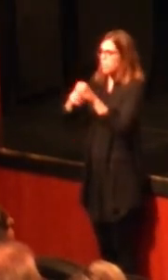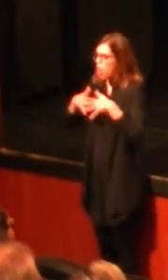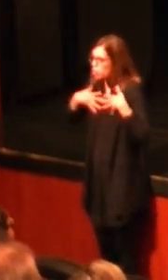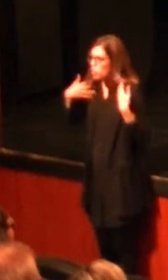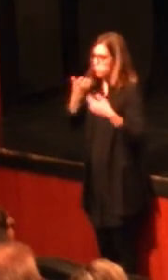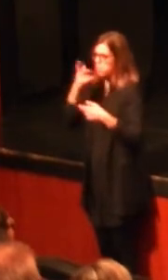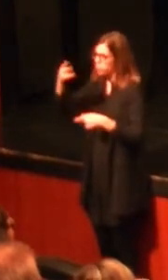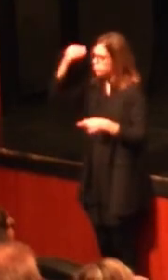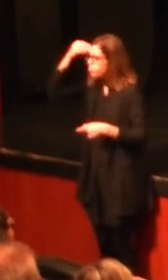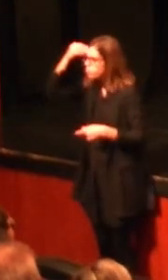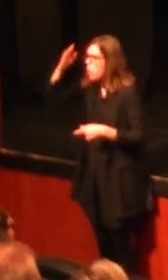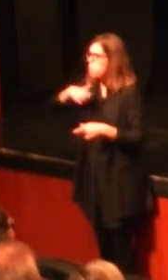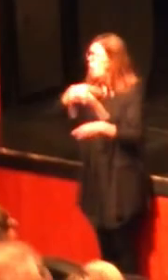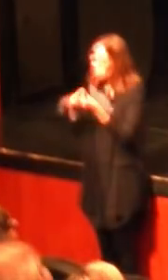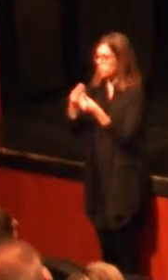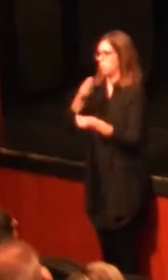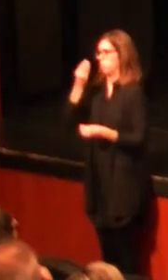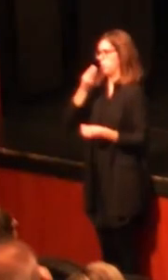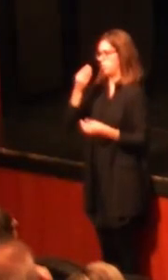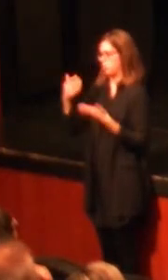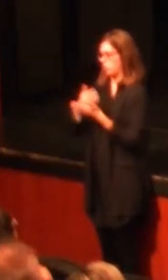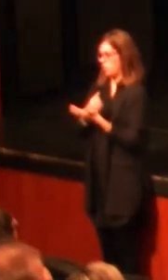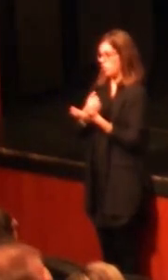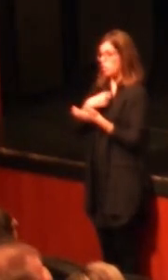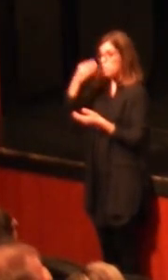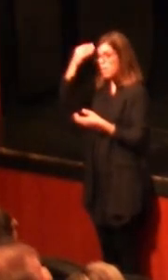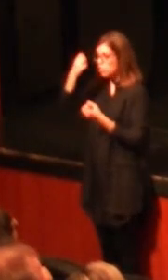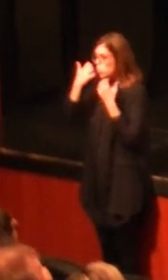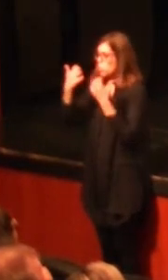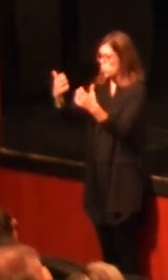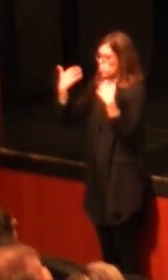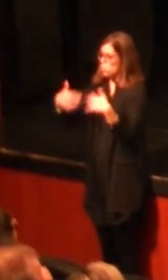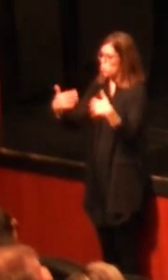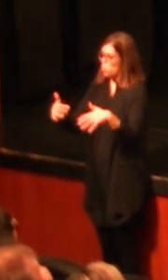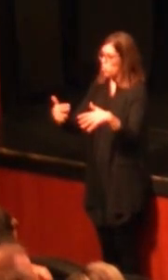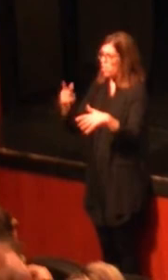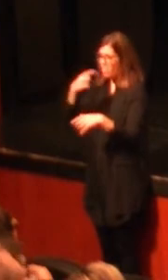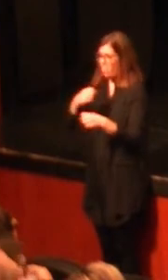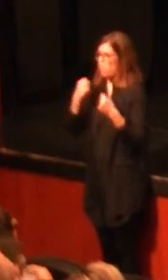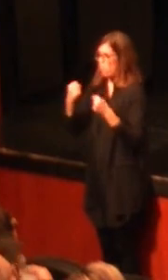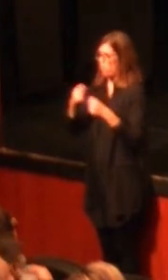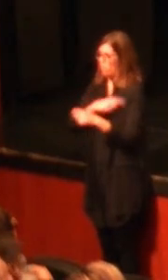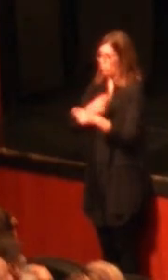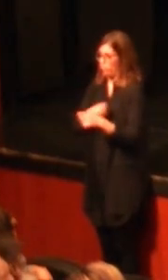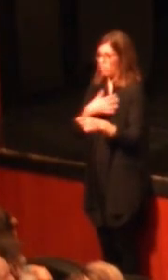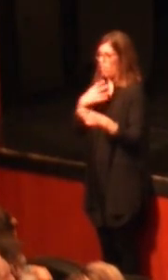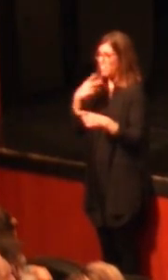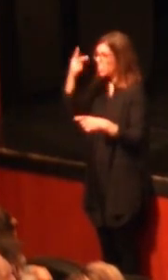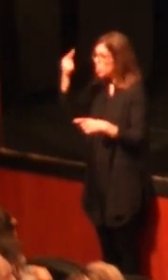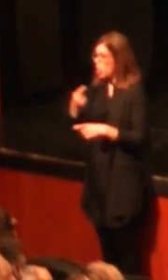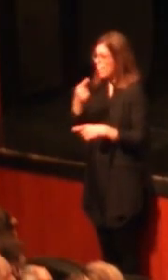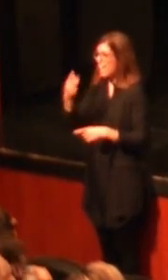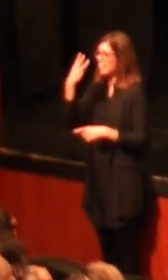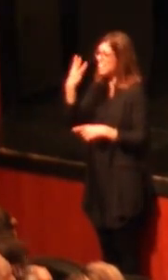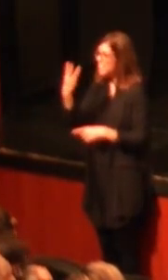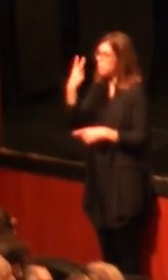puguin fer, donar la vostra opinió. Som una gran plantilla i tenim molta força. Mireu, som 346, a